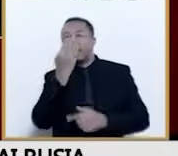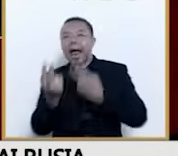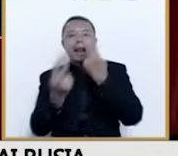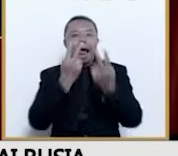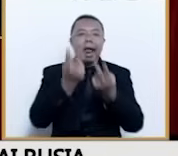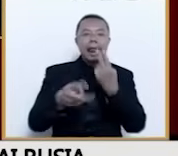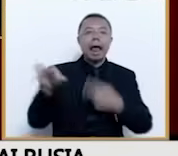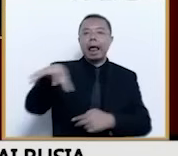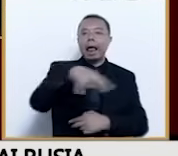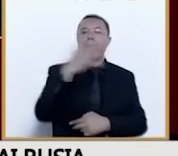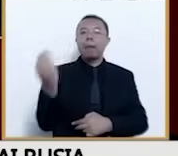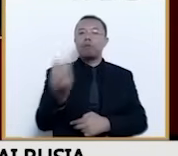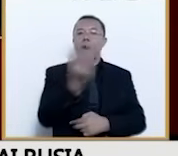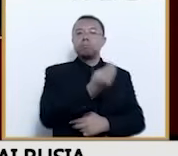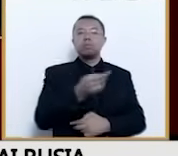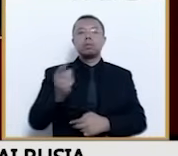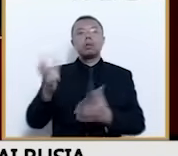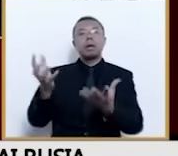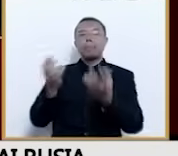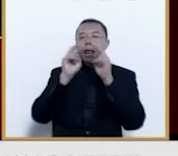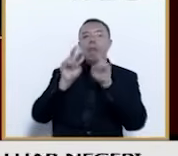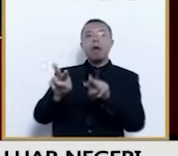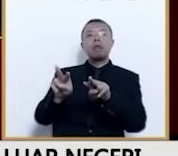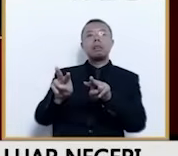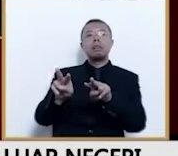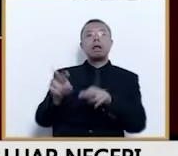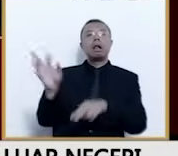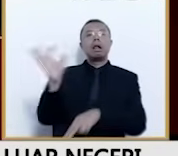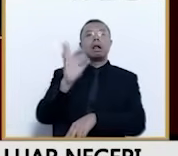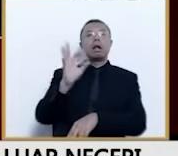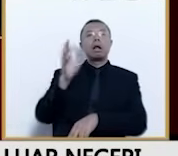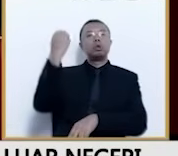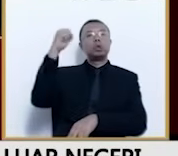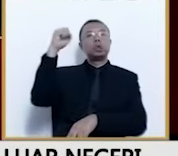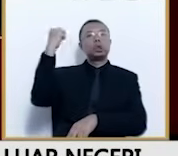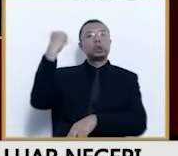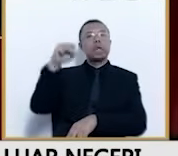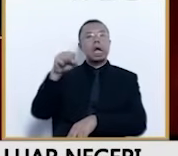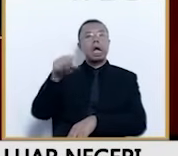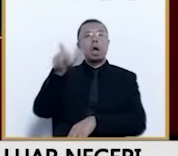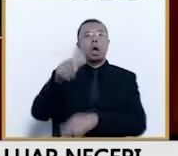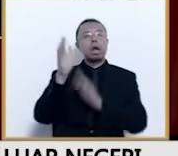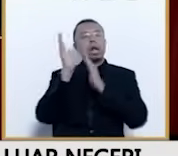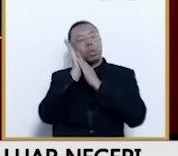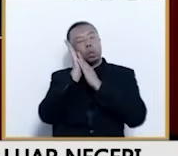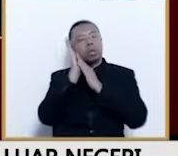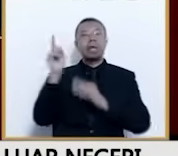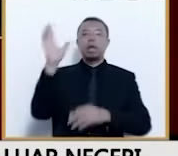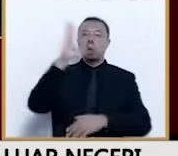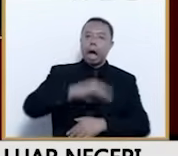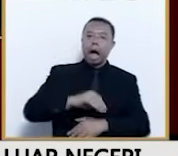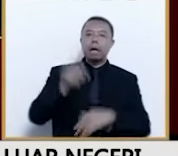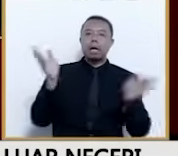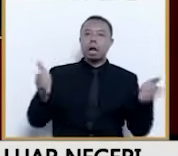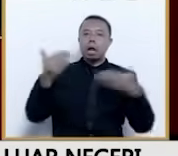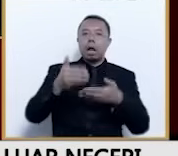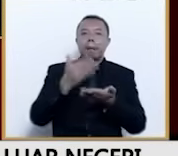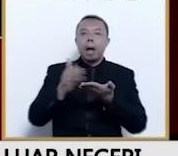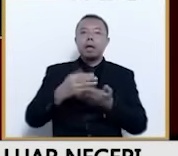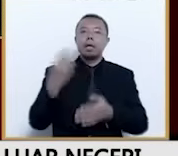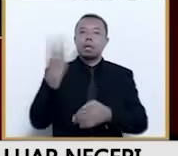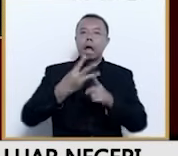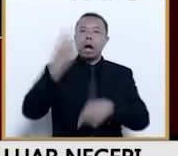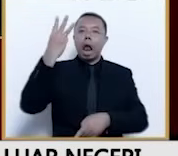ini, kami mendapatkan sanitasi yang sulit, orang tidur satu hari dalam satu rumah dibagi